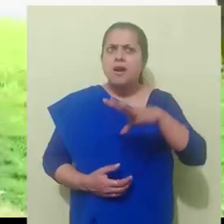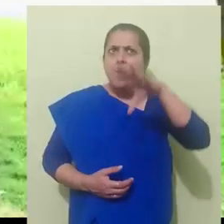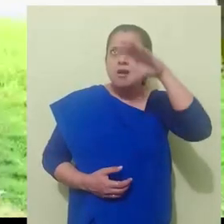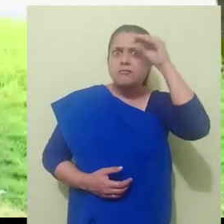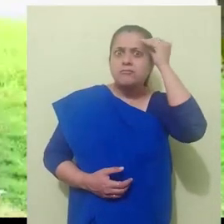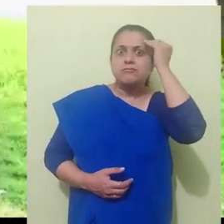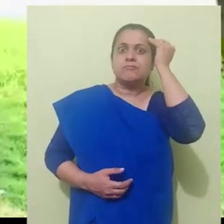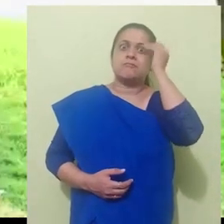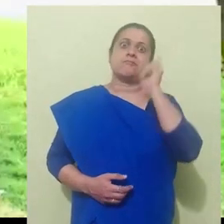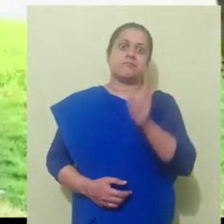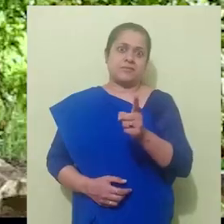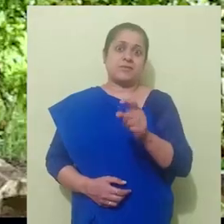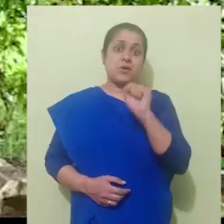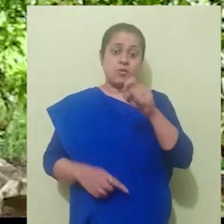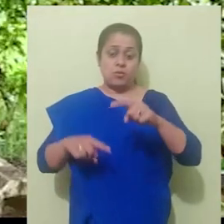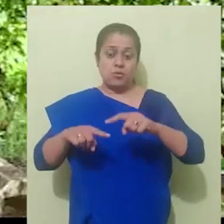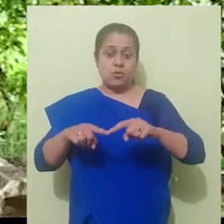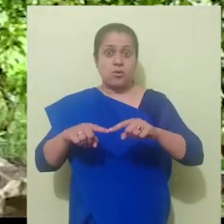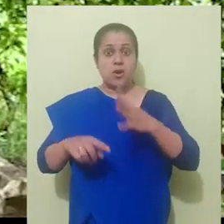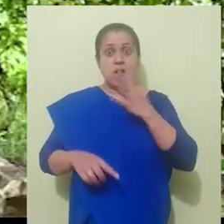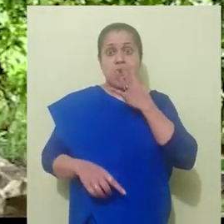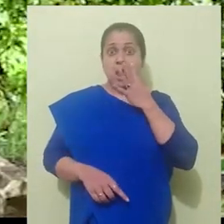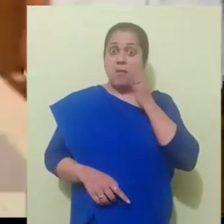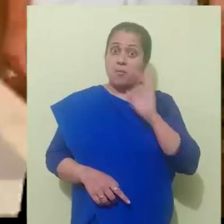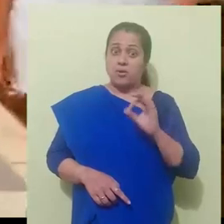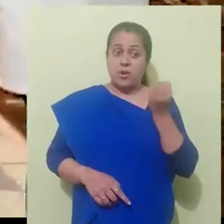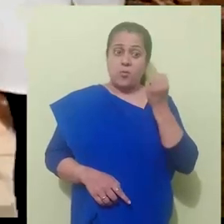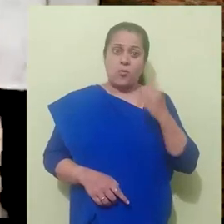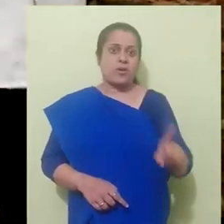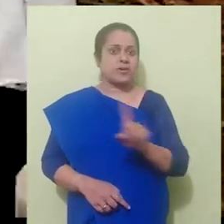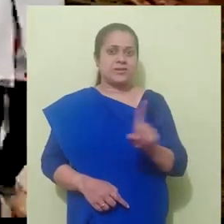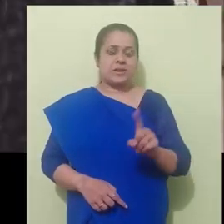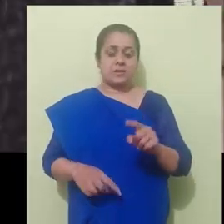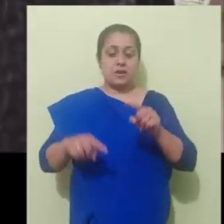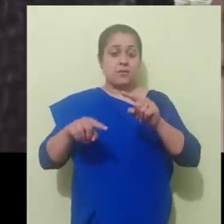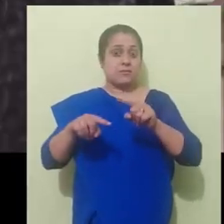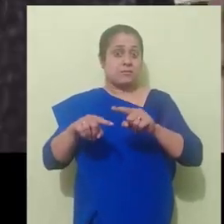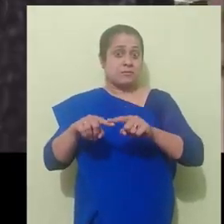तुझे वगड़ाउना